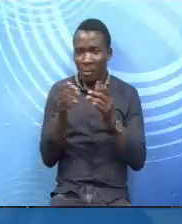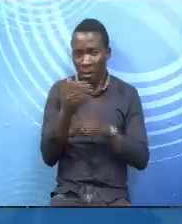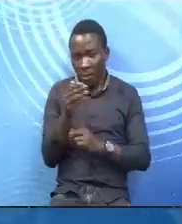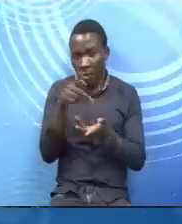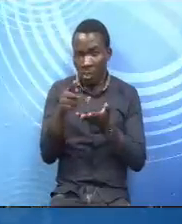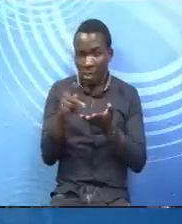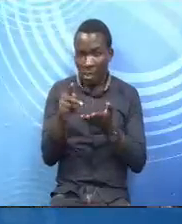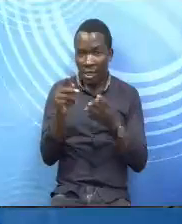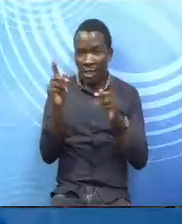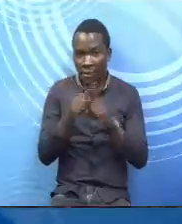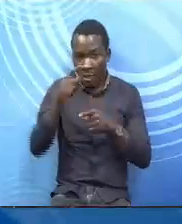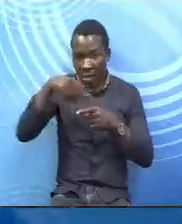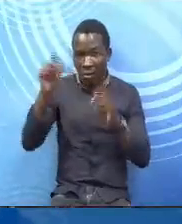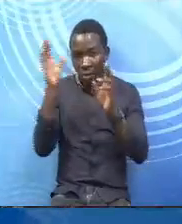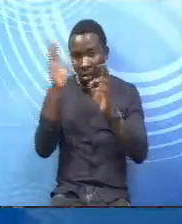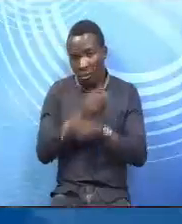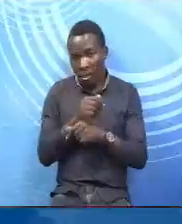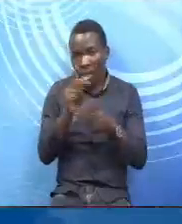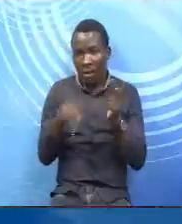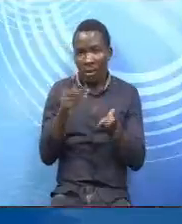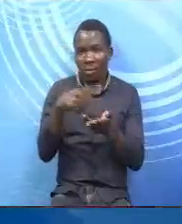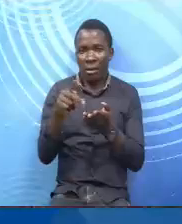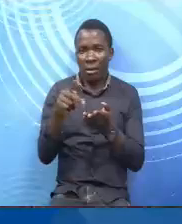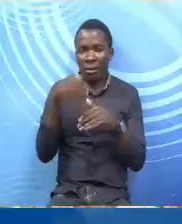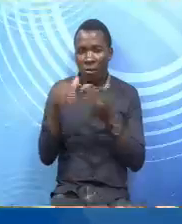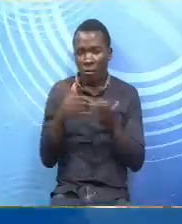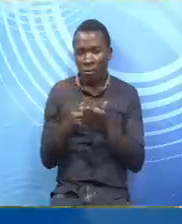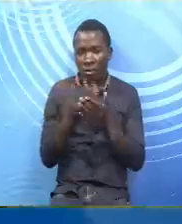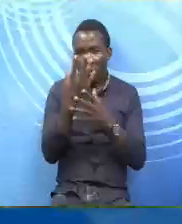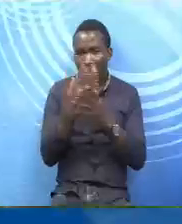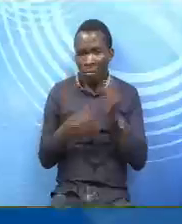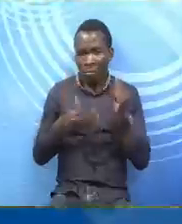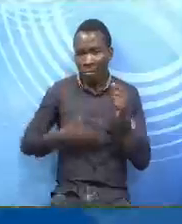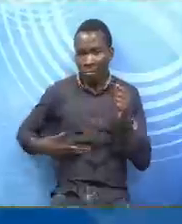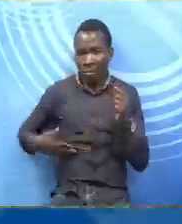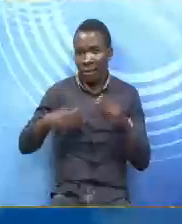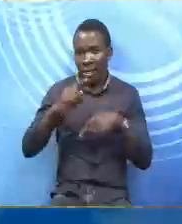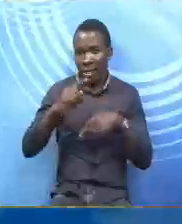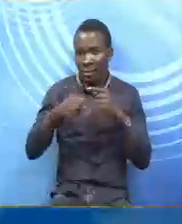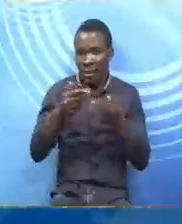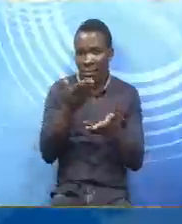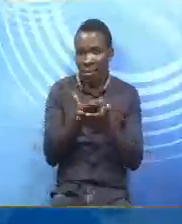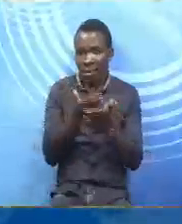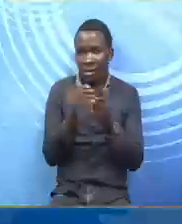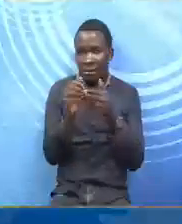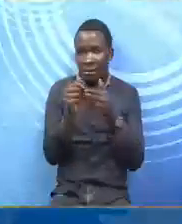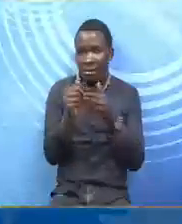natwe tukabura bo duhahisha tugahomba rero tugasonza bakomeza basaba ko ubuyobozi bwakongera amasaha ku